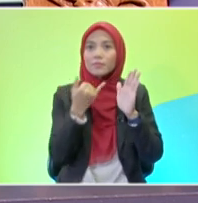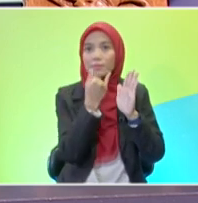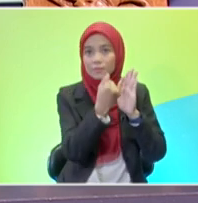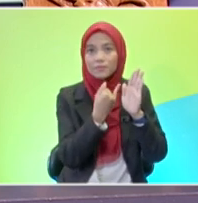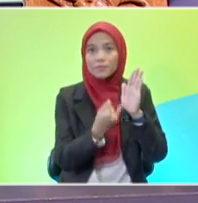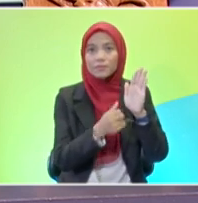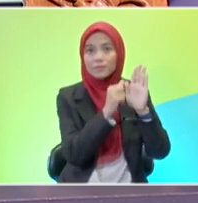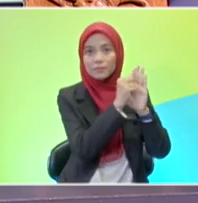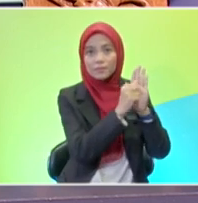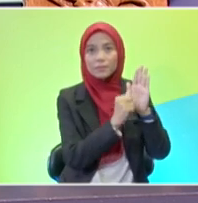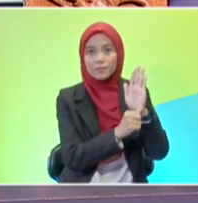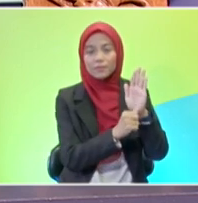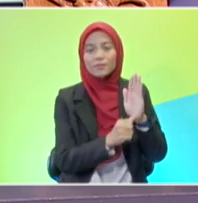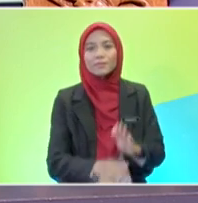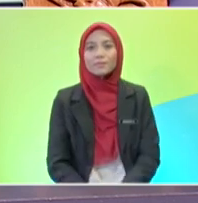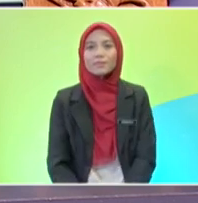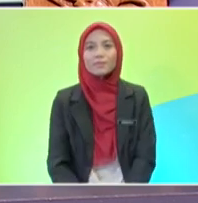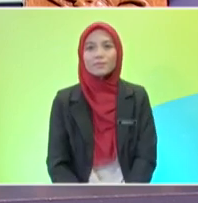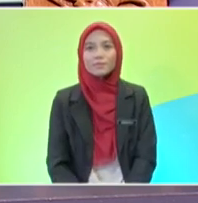oke terus